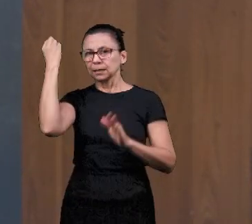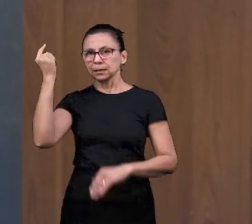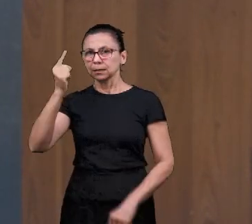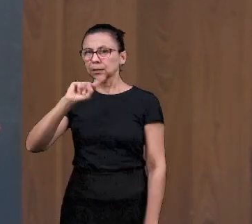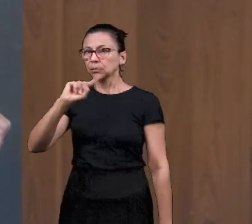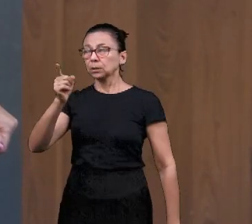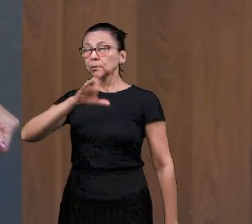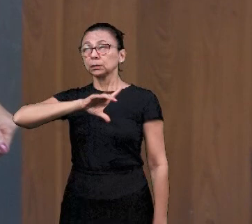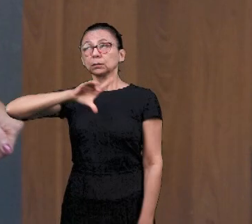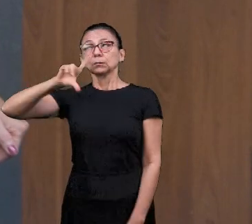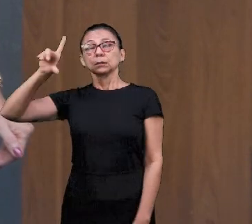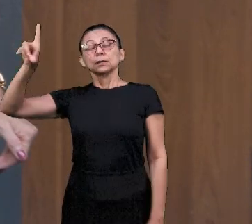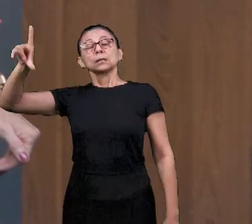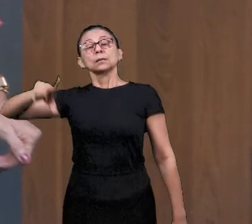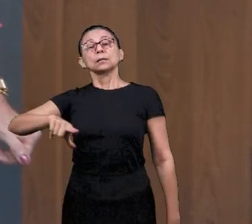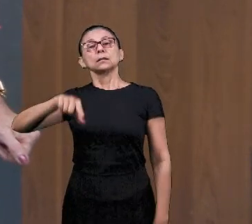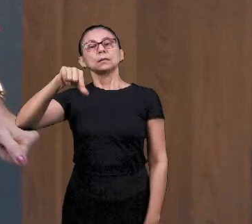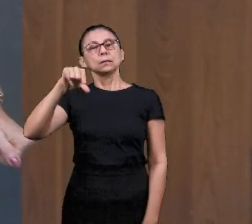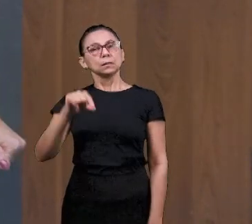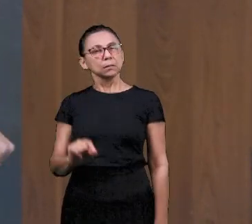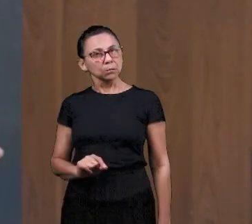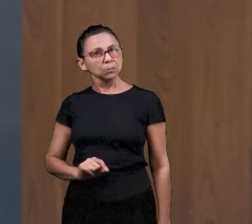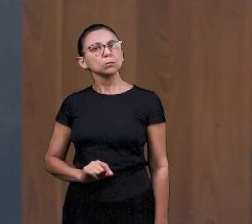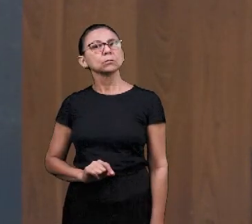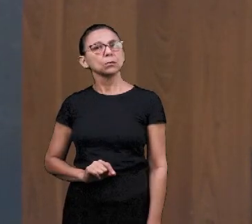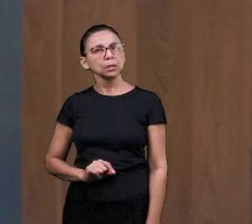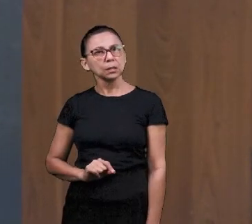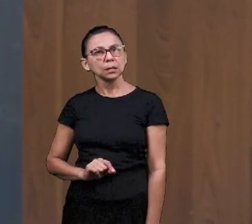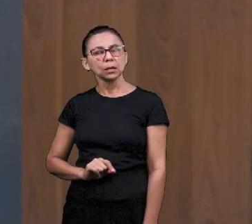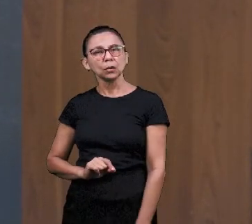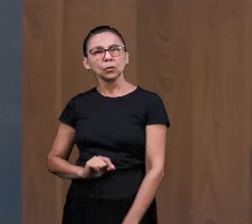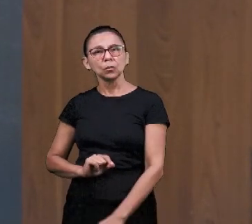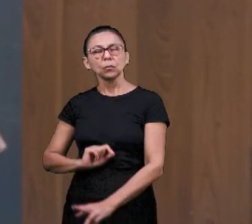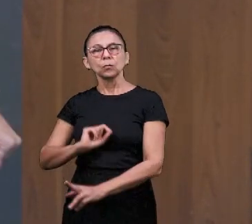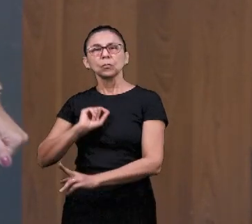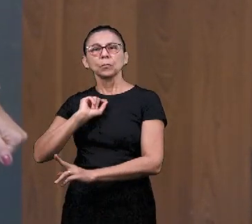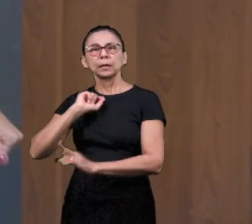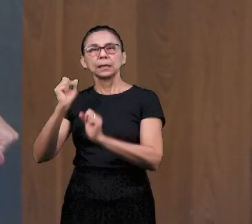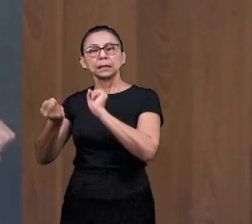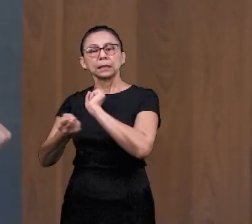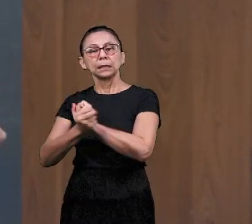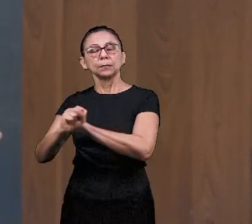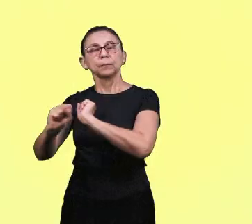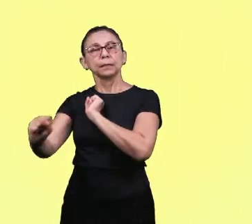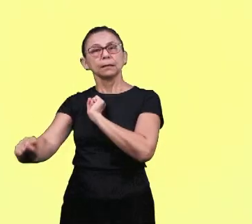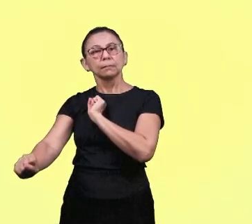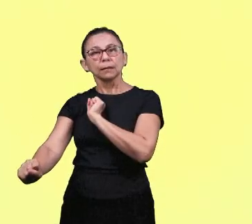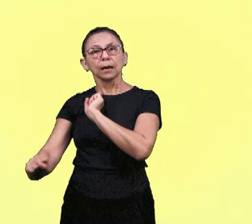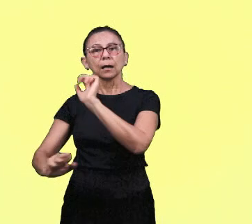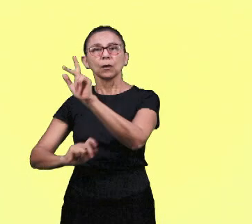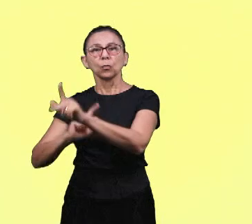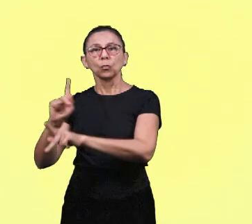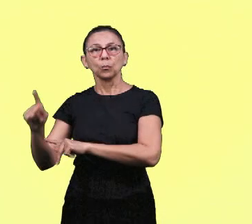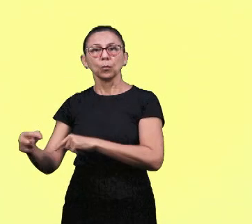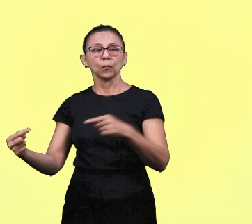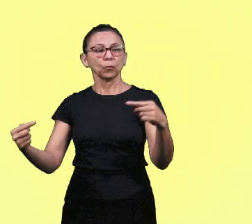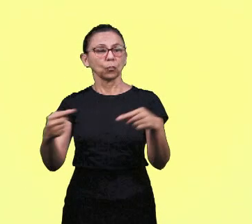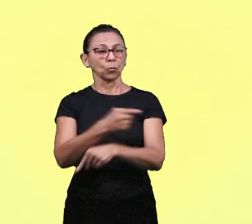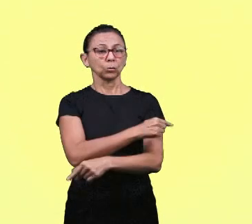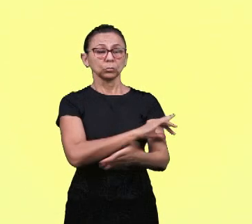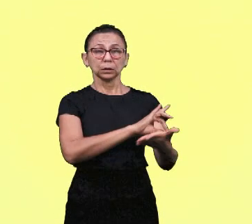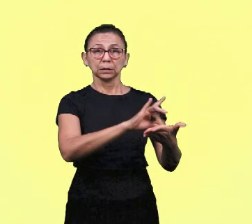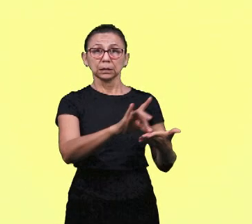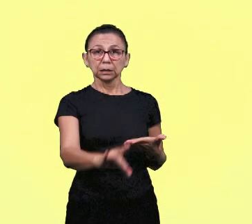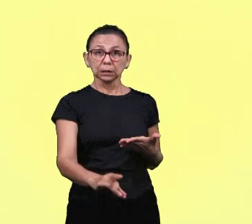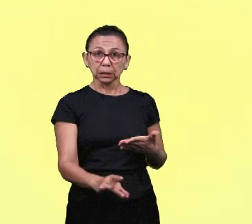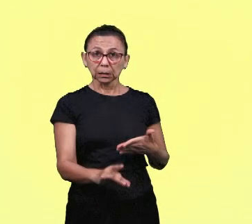été choisi par Dieu pour délivrer les peuples de leurs ennemis. Othniel n'a pas lutté avec sa